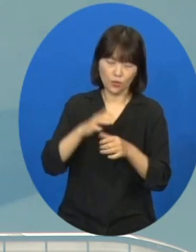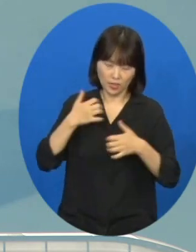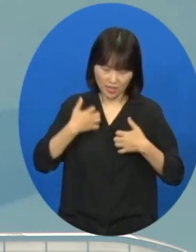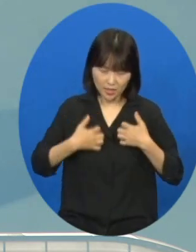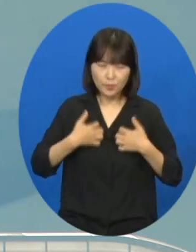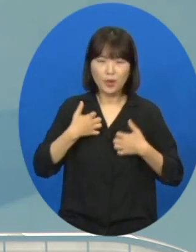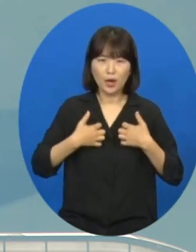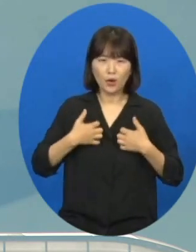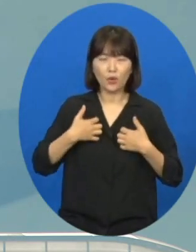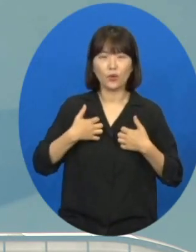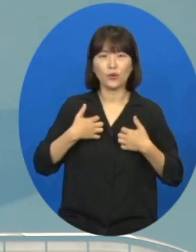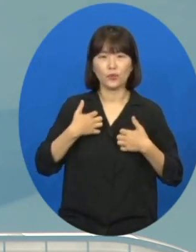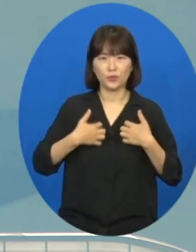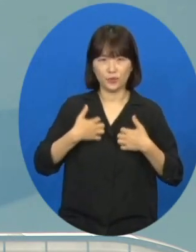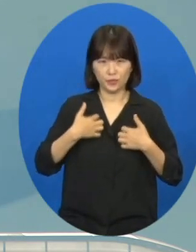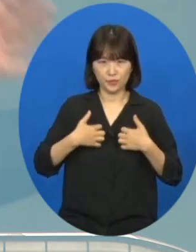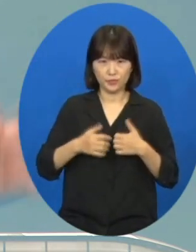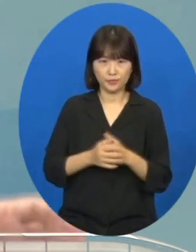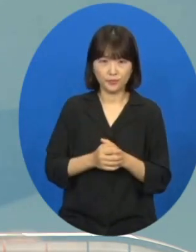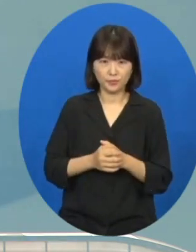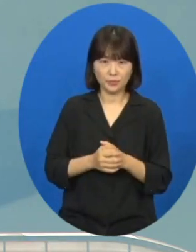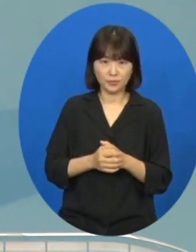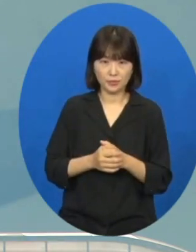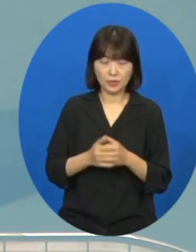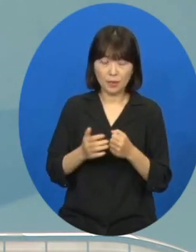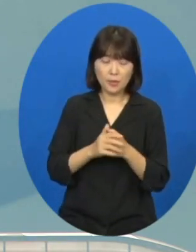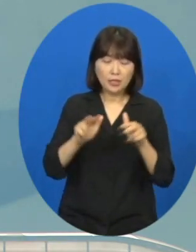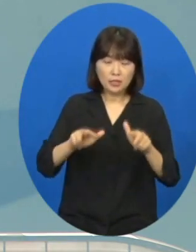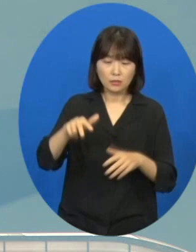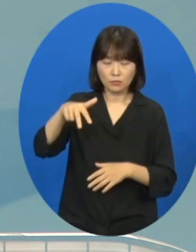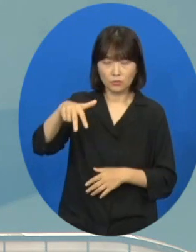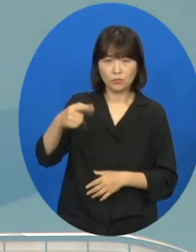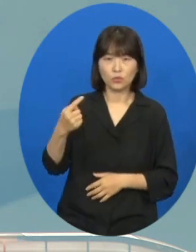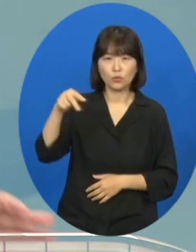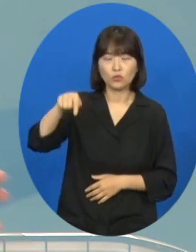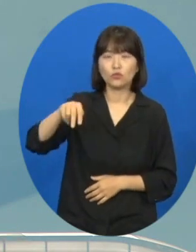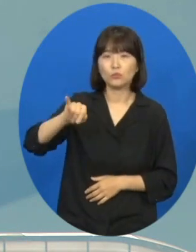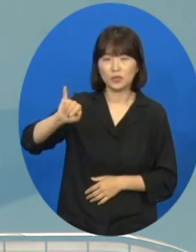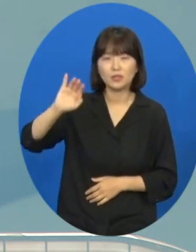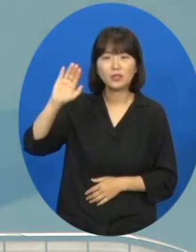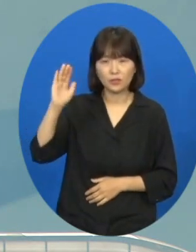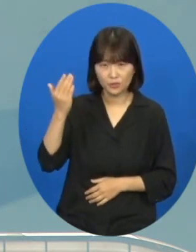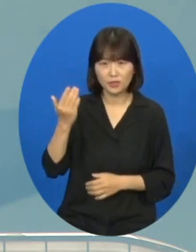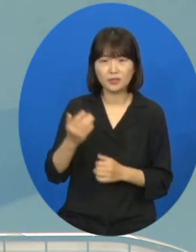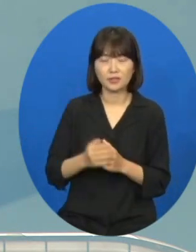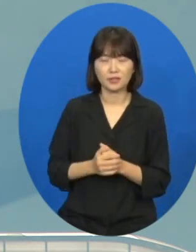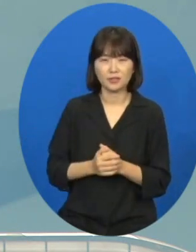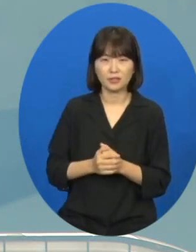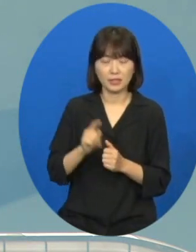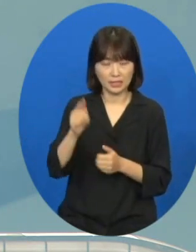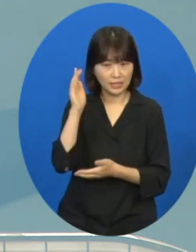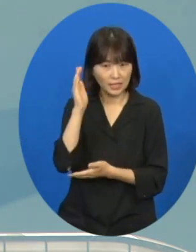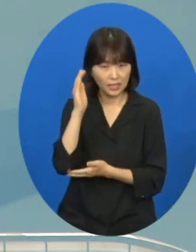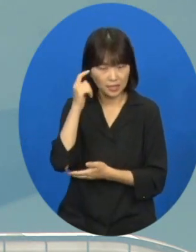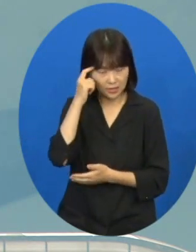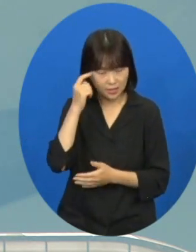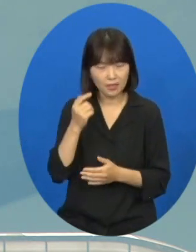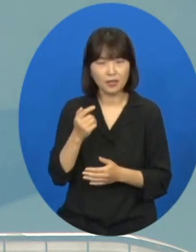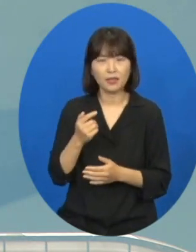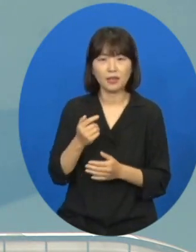기뻐하고 즐거워했어요. 지금의 조수미 씨가 된 거예요. 그 이야기가 생각나는